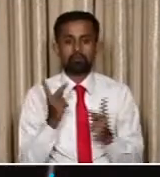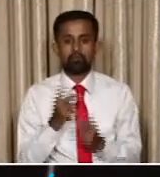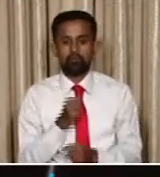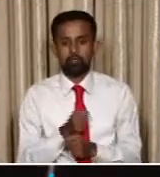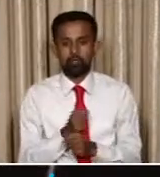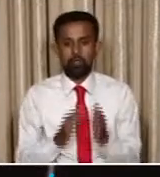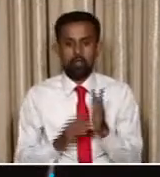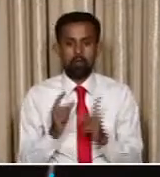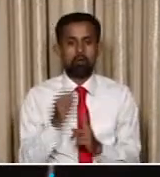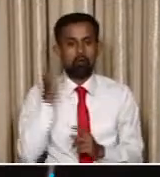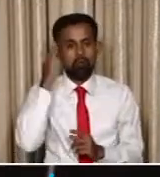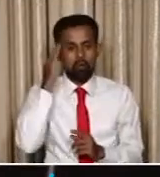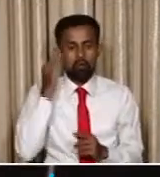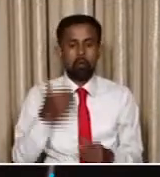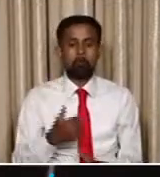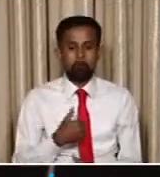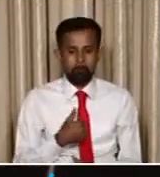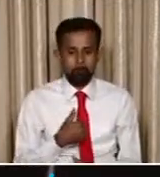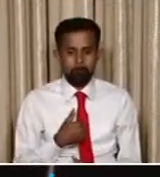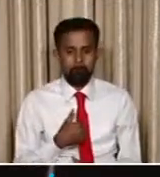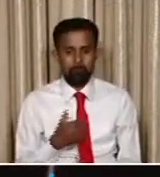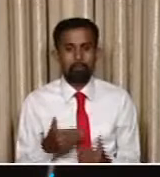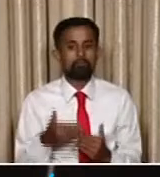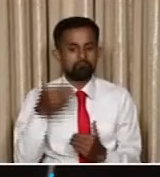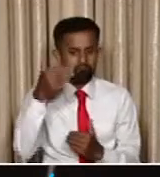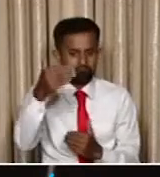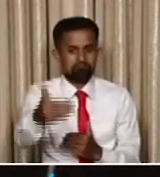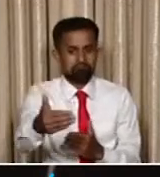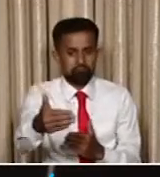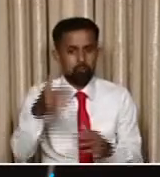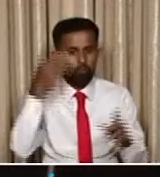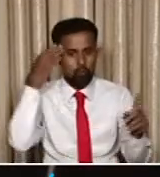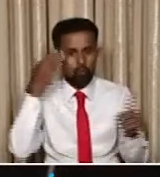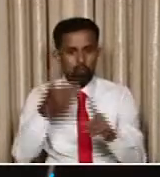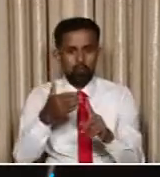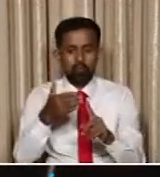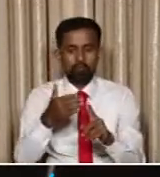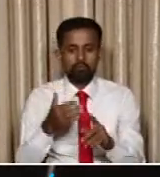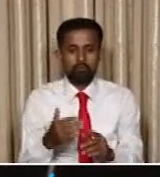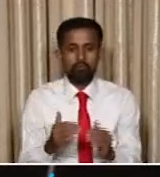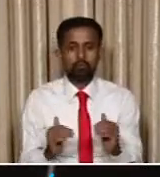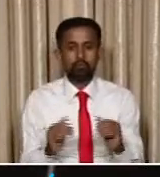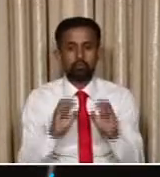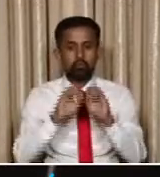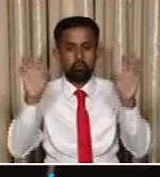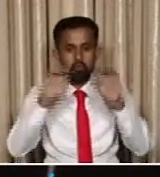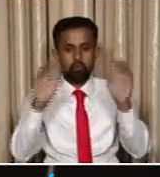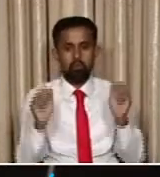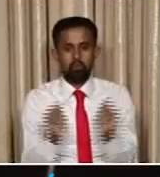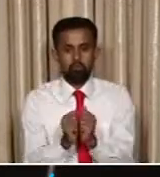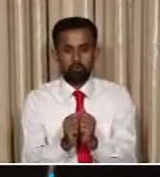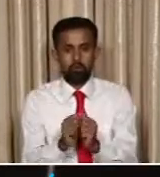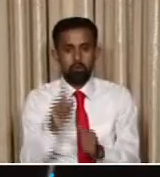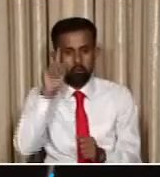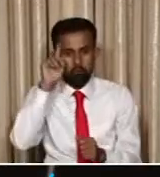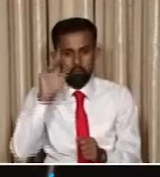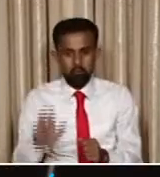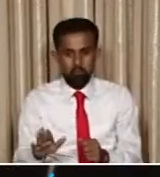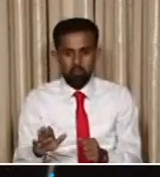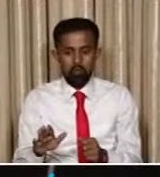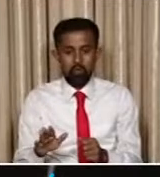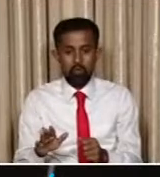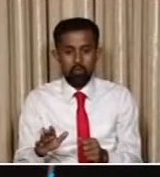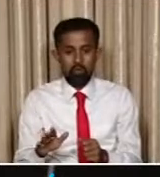ඇමතිනි විදිහට මම ඉදිරියේදී ඒ සම්බන්ධයෙන් ප්‍රවර්ධන වැඩසටහනක් පටන් ගන්න බලාපොරොත්තු වෙනවා.